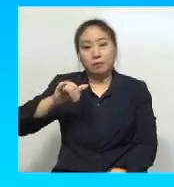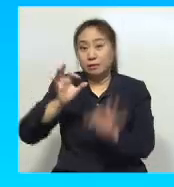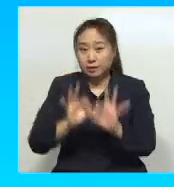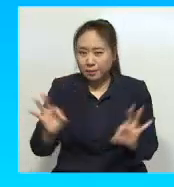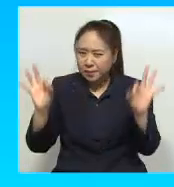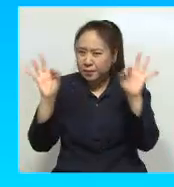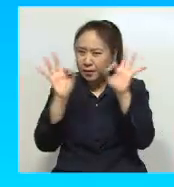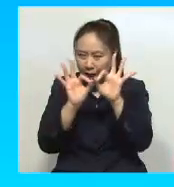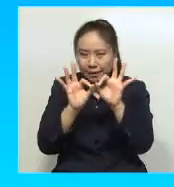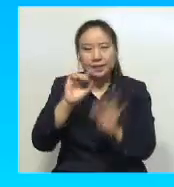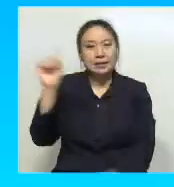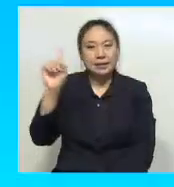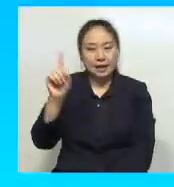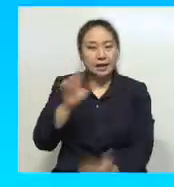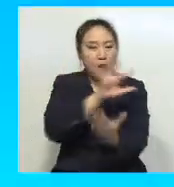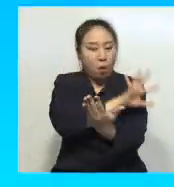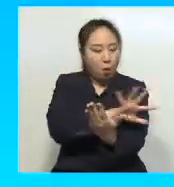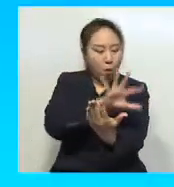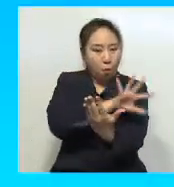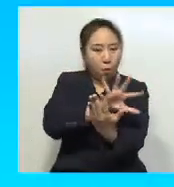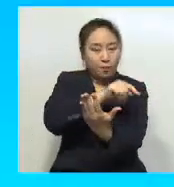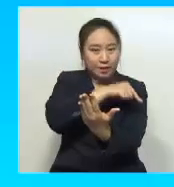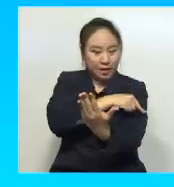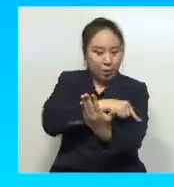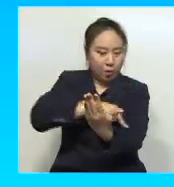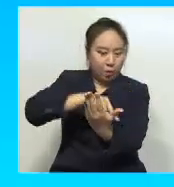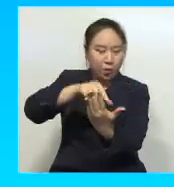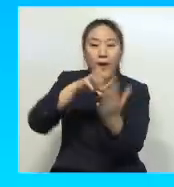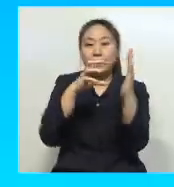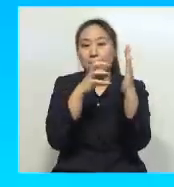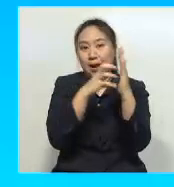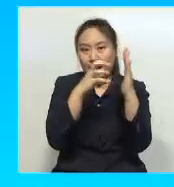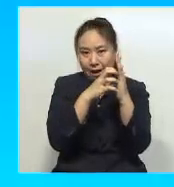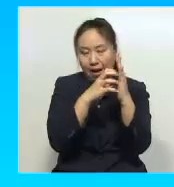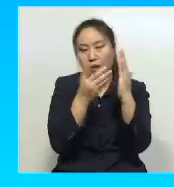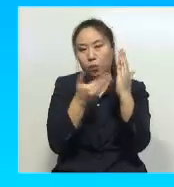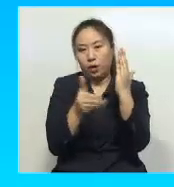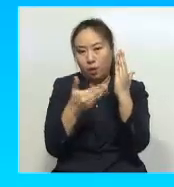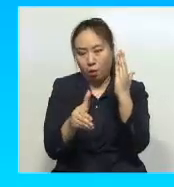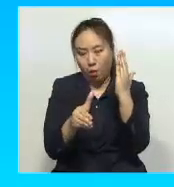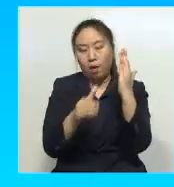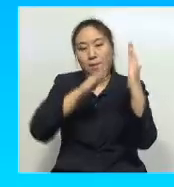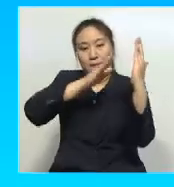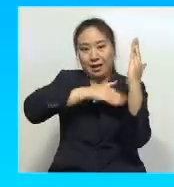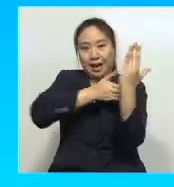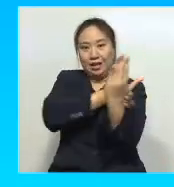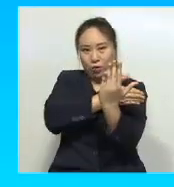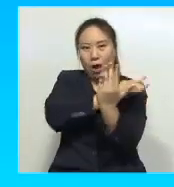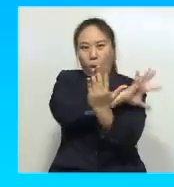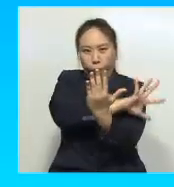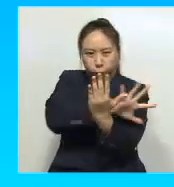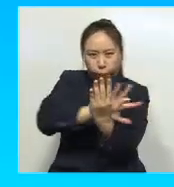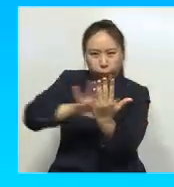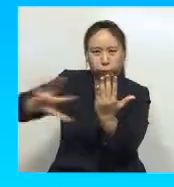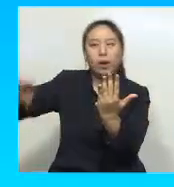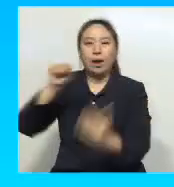พาะพื้นที่ที่รับลมมรสุมด้านตะวันตกของพื้นที่ภาคกลางภาคตะวันออกและภาคใต้ฝั่งตะวันตกดังนั้นคุณผู้ช